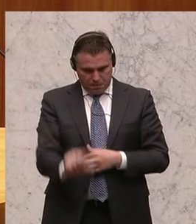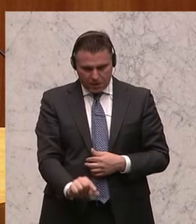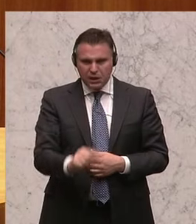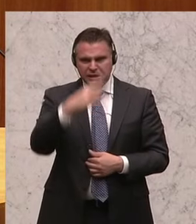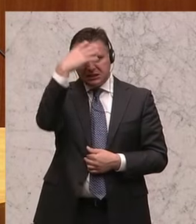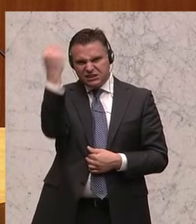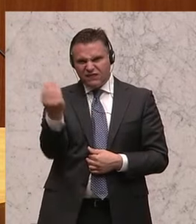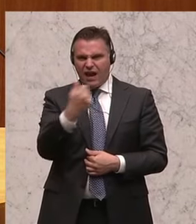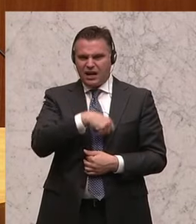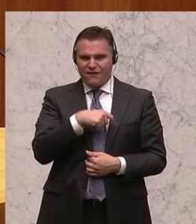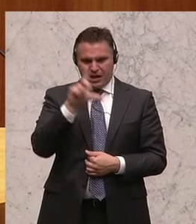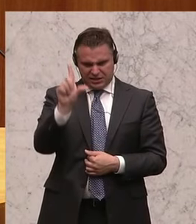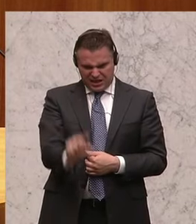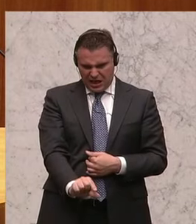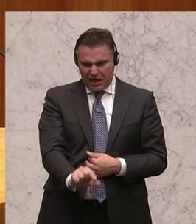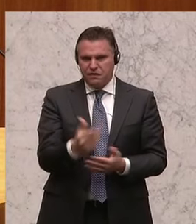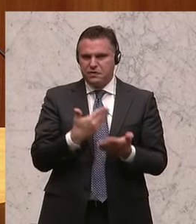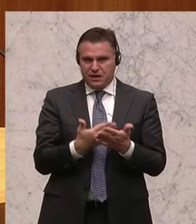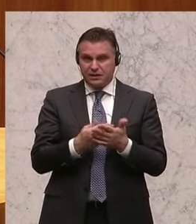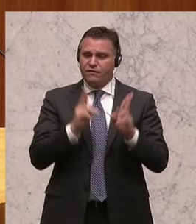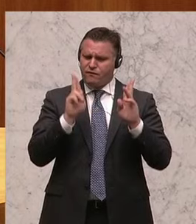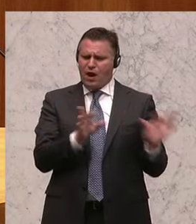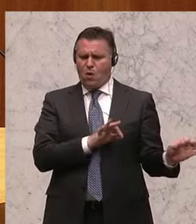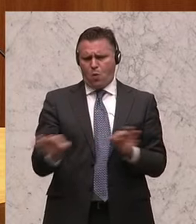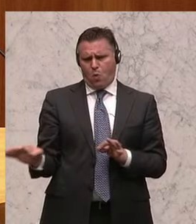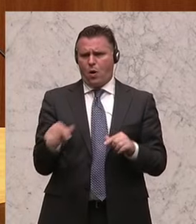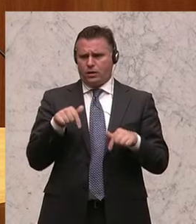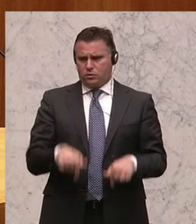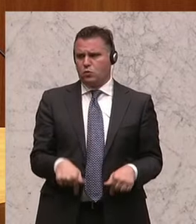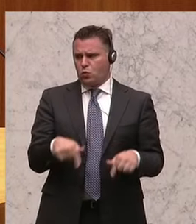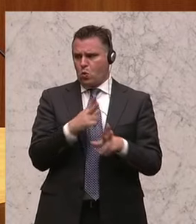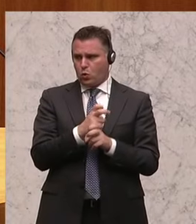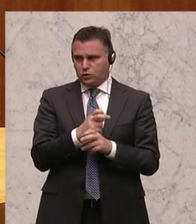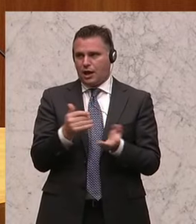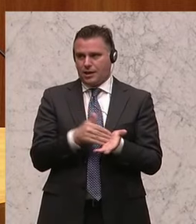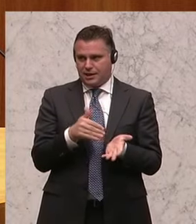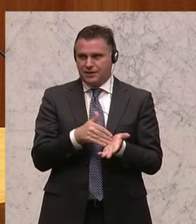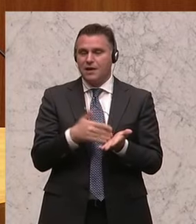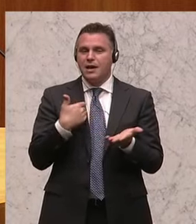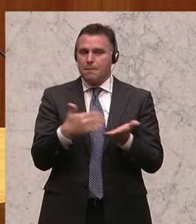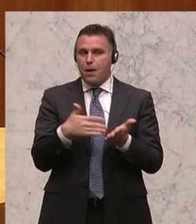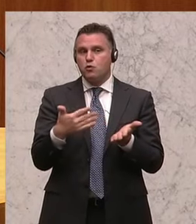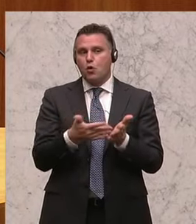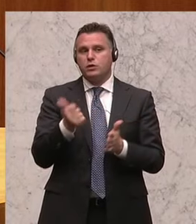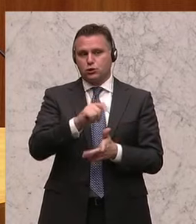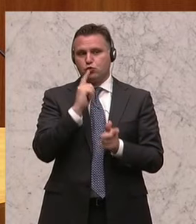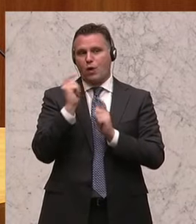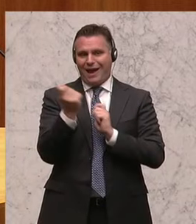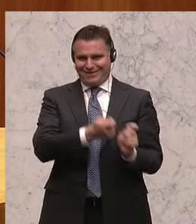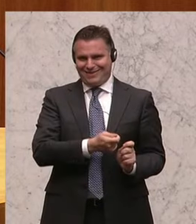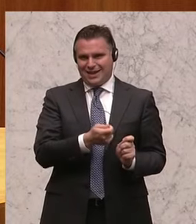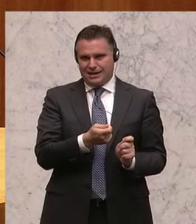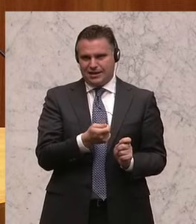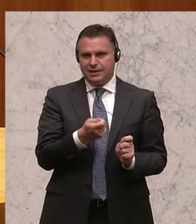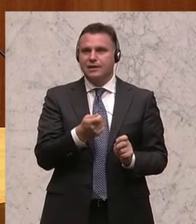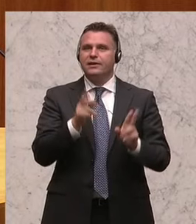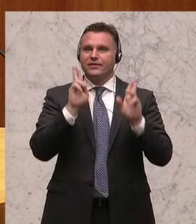Und das wollen wir nicht. Wir wollen ordentliche Verhältnisse für uns Österreicher. Und deshalb bringe ich auch noch einen Antrag ein, und zwar